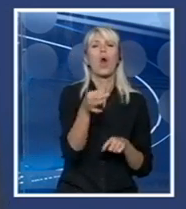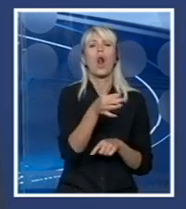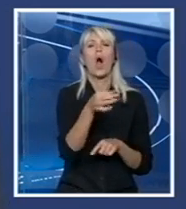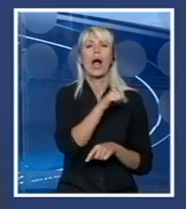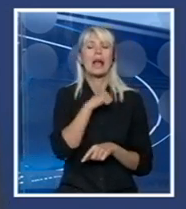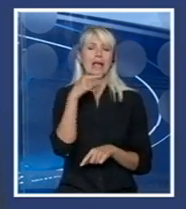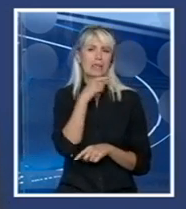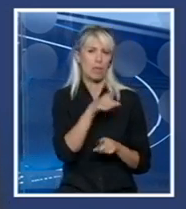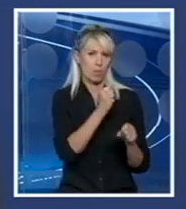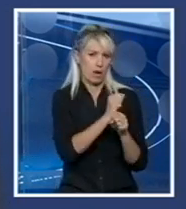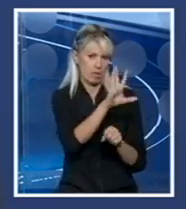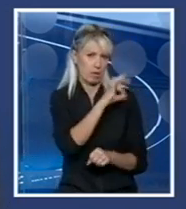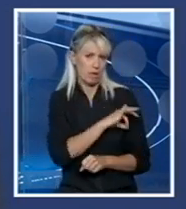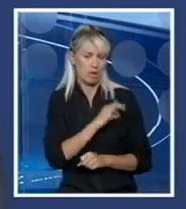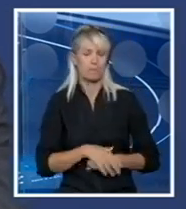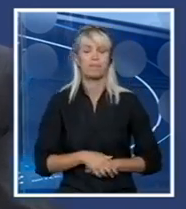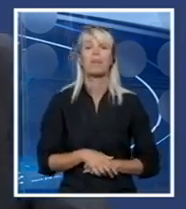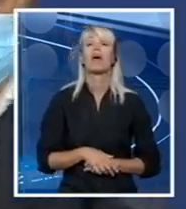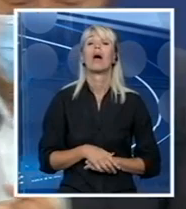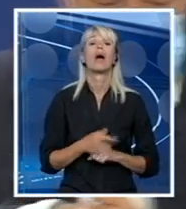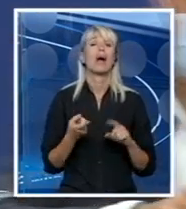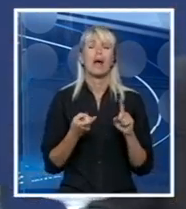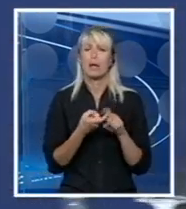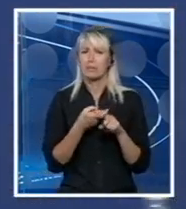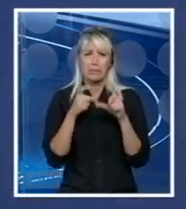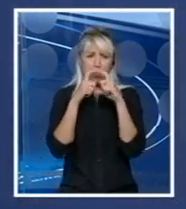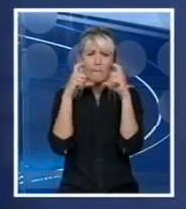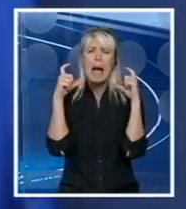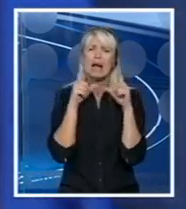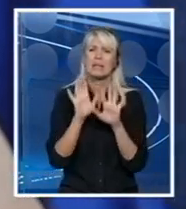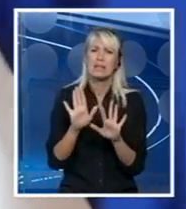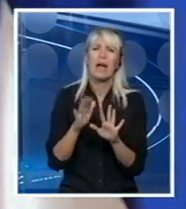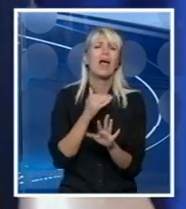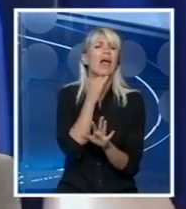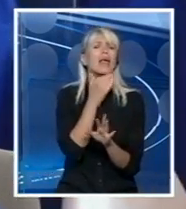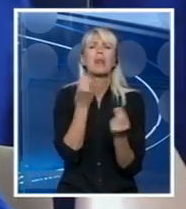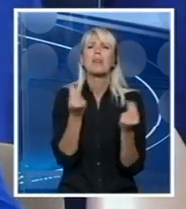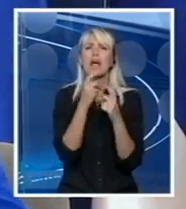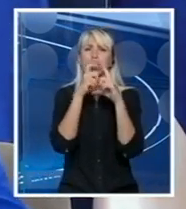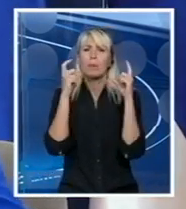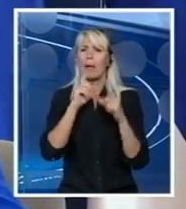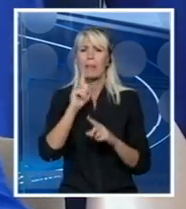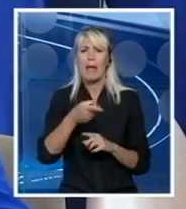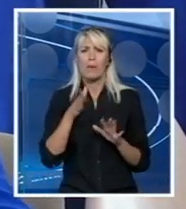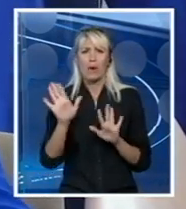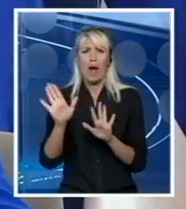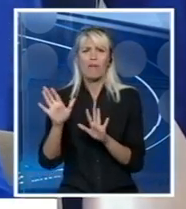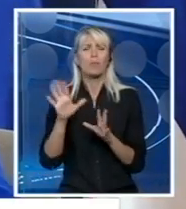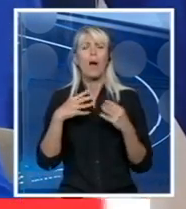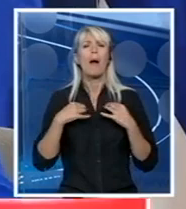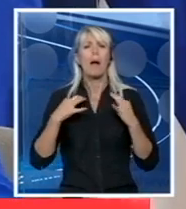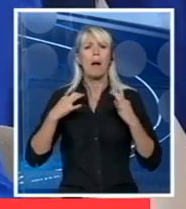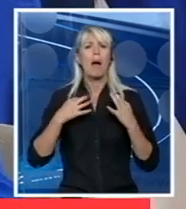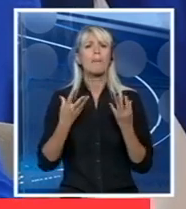pitanju maske, bilo koja maska je zadovoljavajuća, uključujući i pamučne, kao što